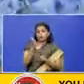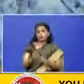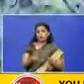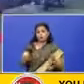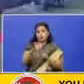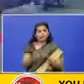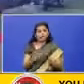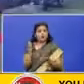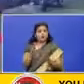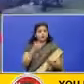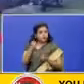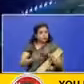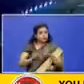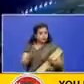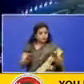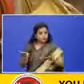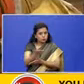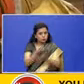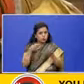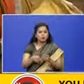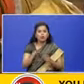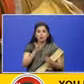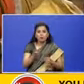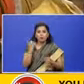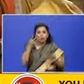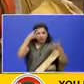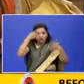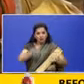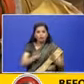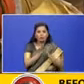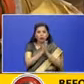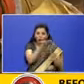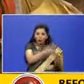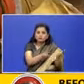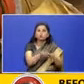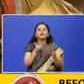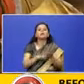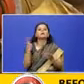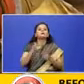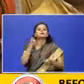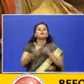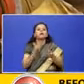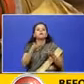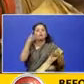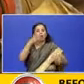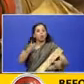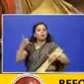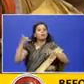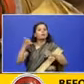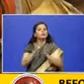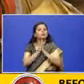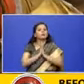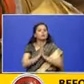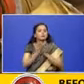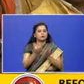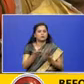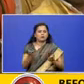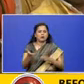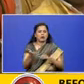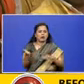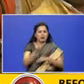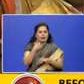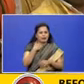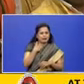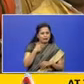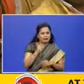तो राष्ट्रीय खेल नवरात्रि के दौरान हुए। इन खेलों के आयोजन से पहले एक बार तो मेरे मन में